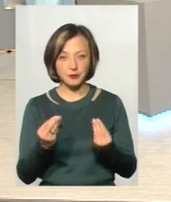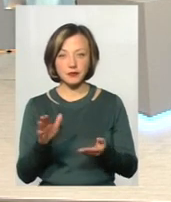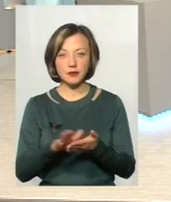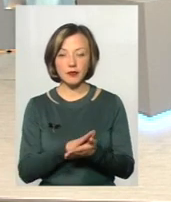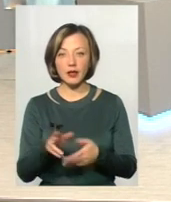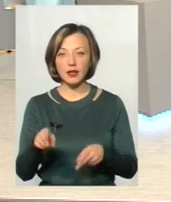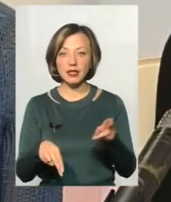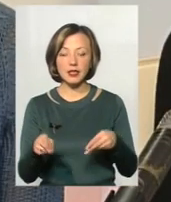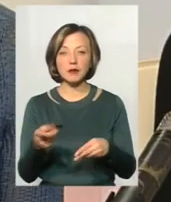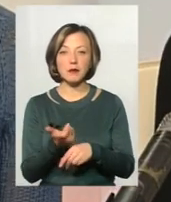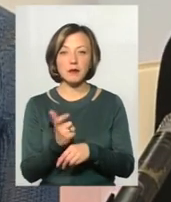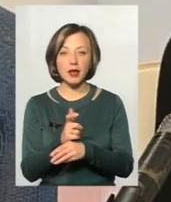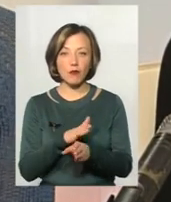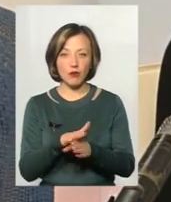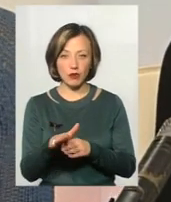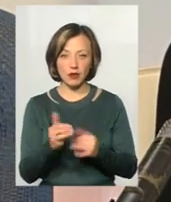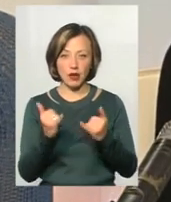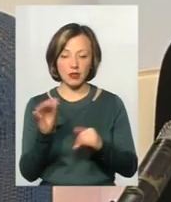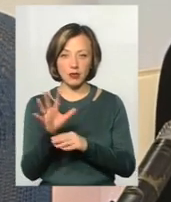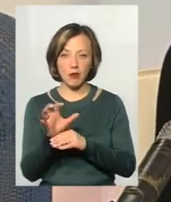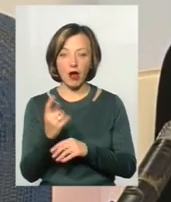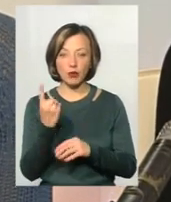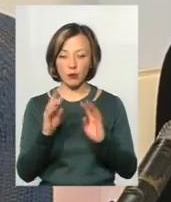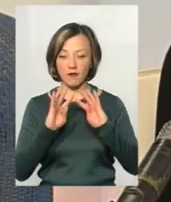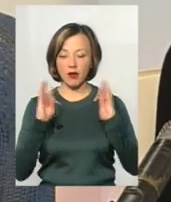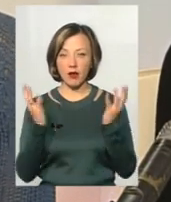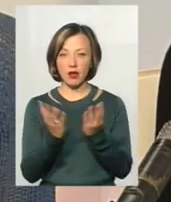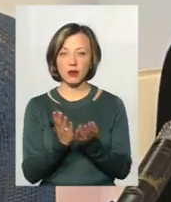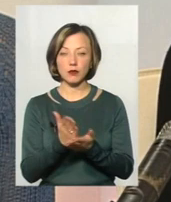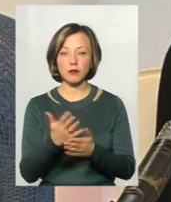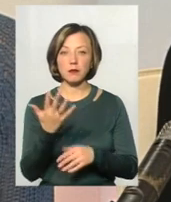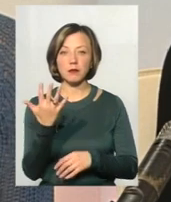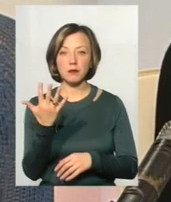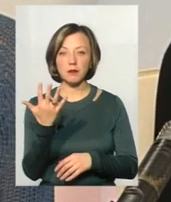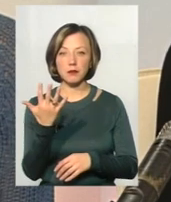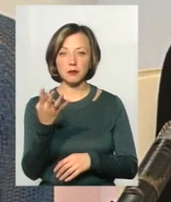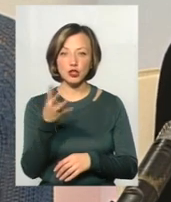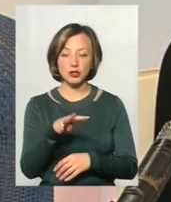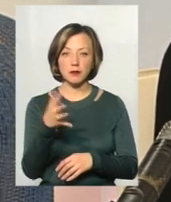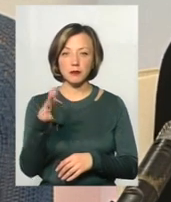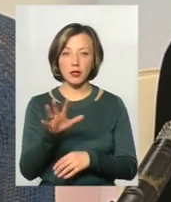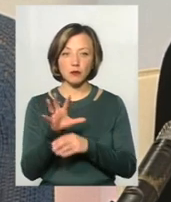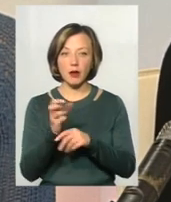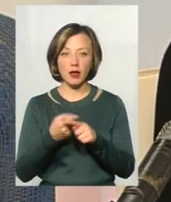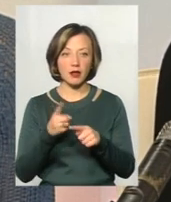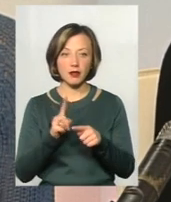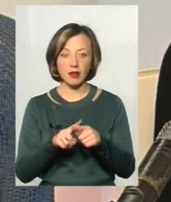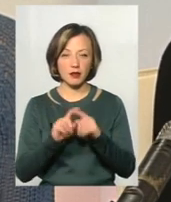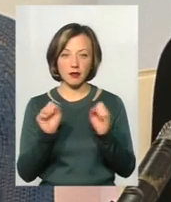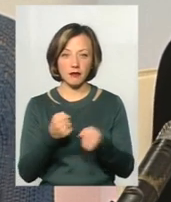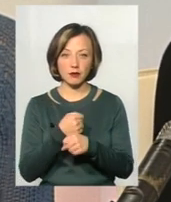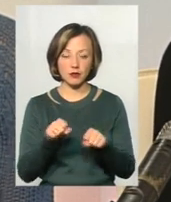стерилизатор переполнен, и в одном вольере находится около 5 или 4 собак, да. Что это